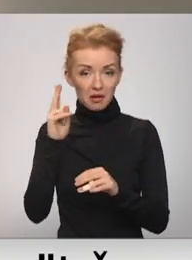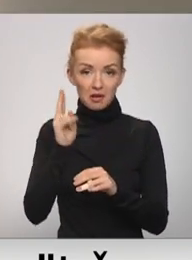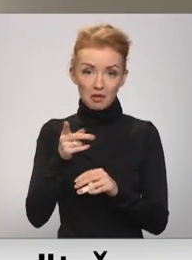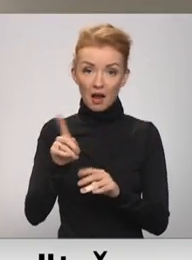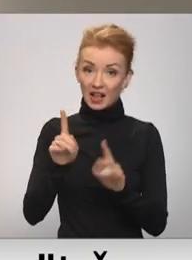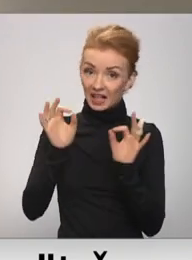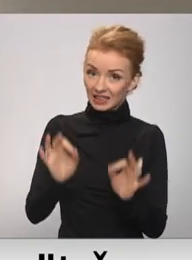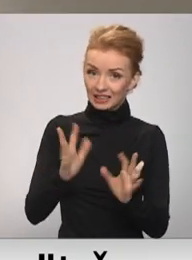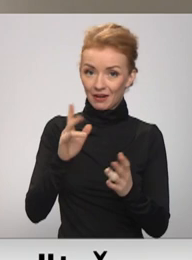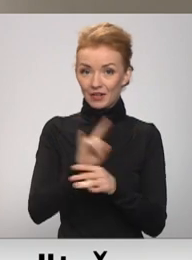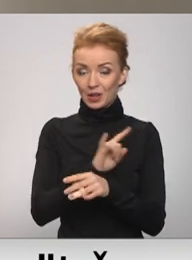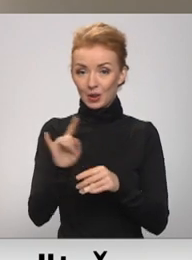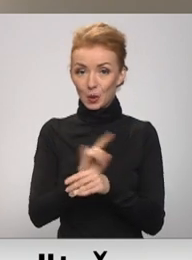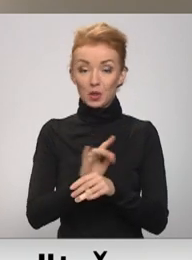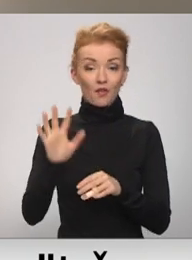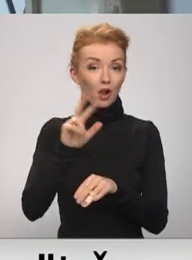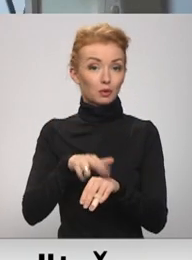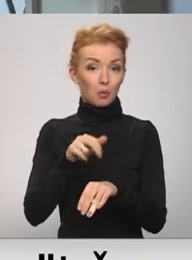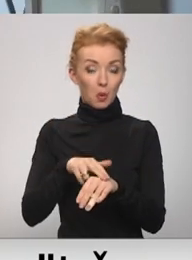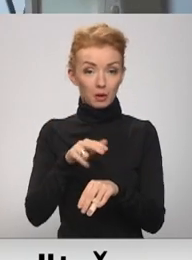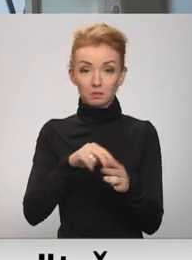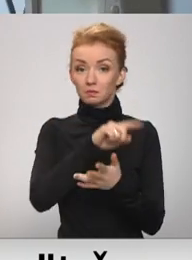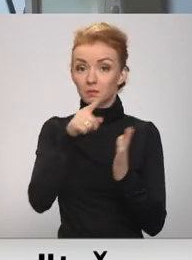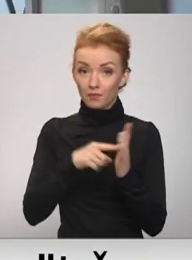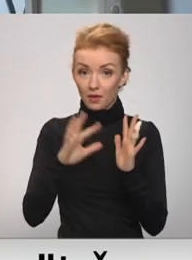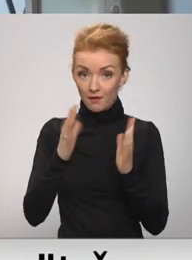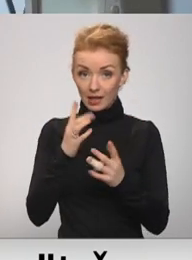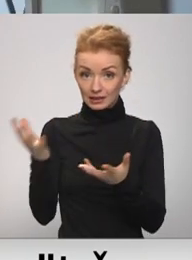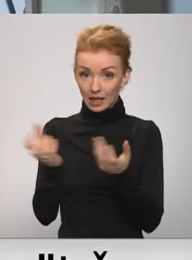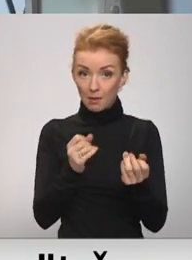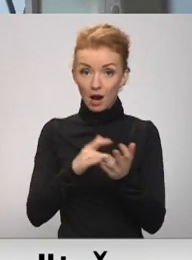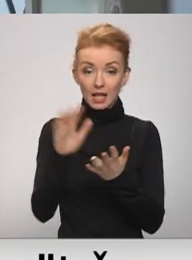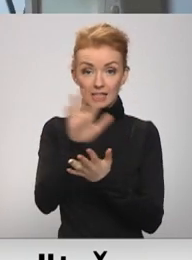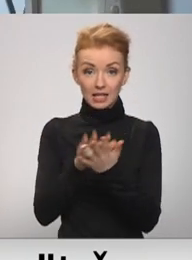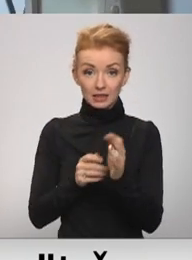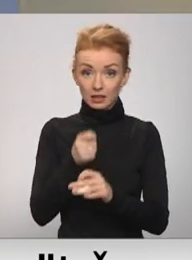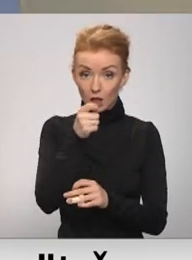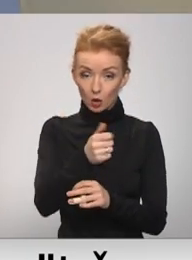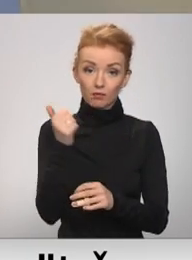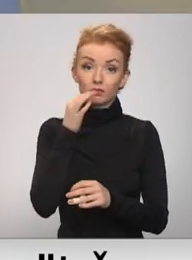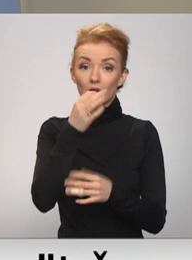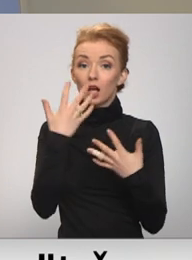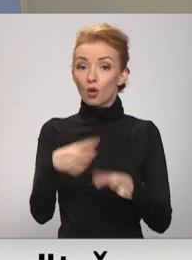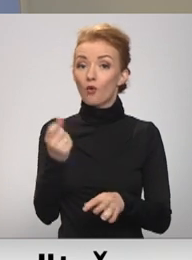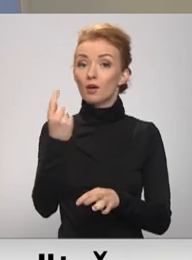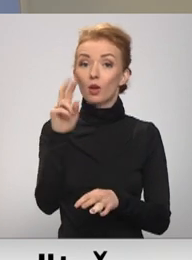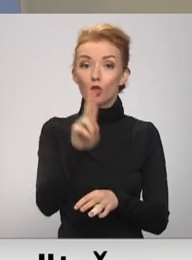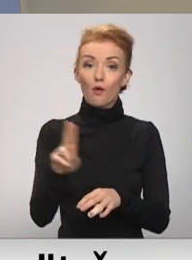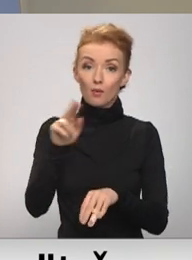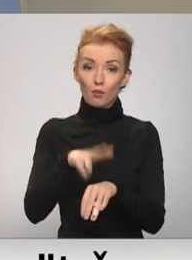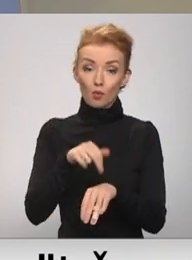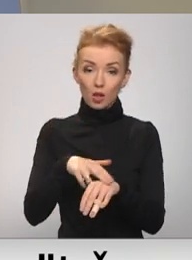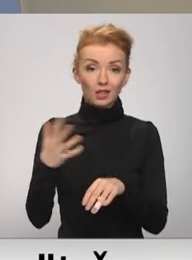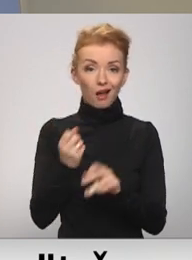tā īstumu. Jautājot valsts policijai, vai saistībā ar šo gadījumu saņemts kā iesniegums, uzzinājām, ka jau 11. novembrī policijā